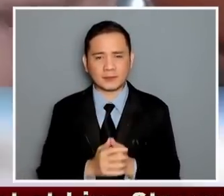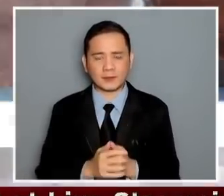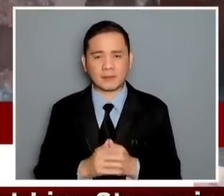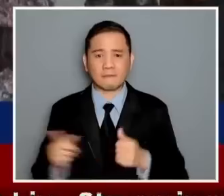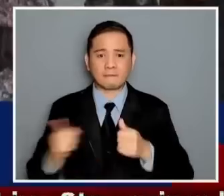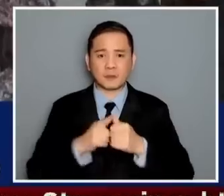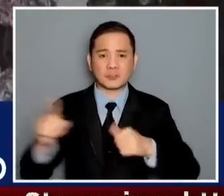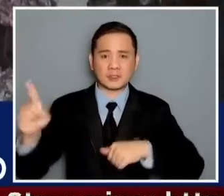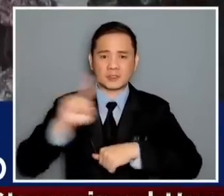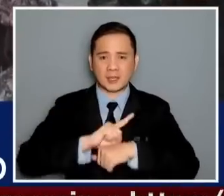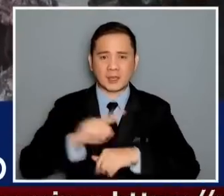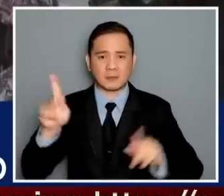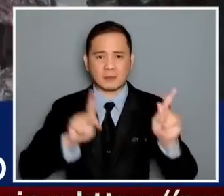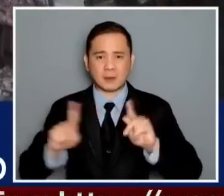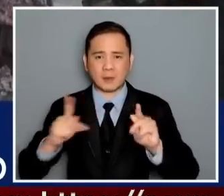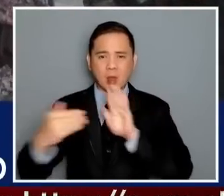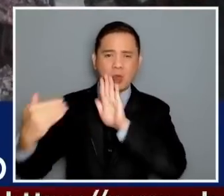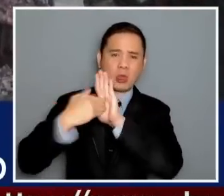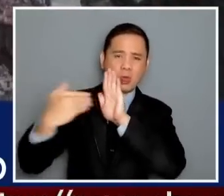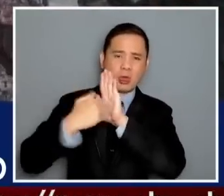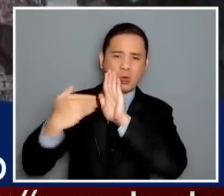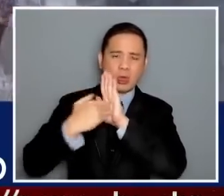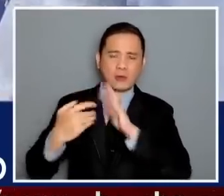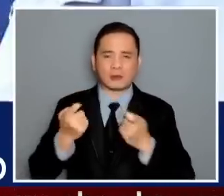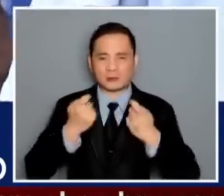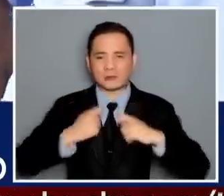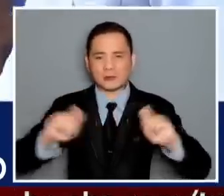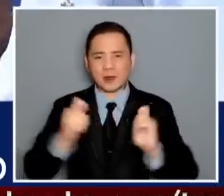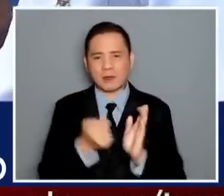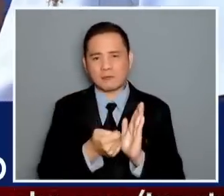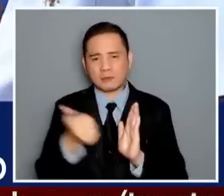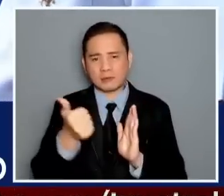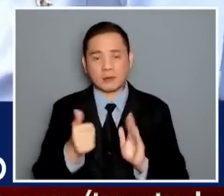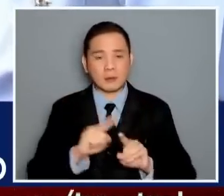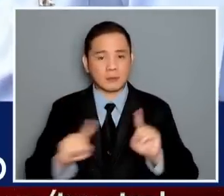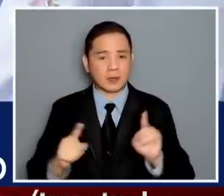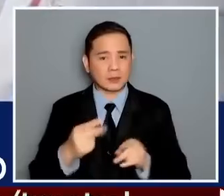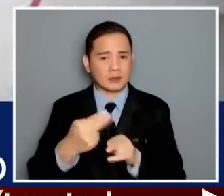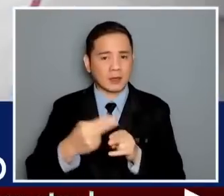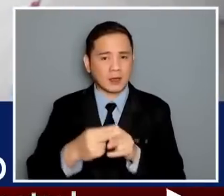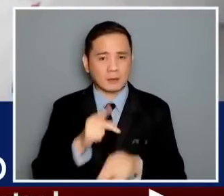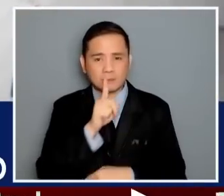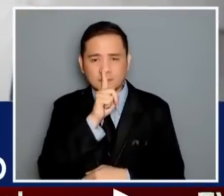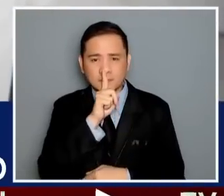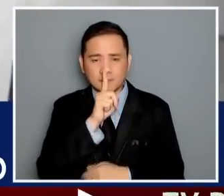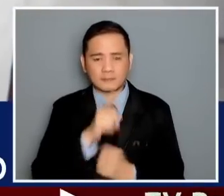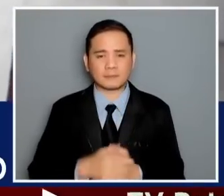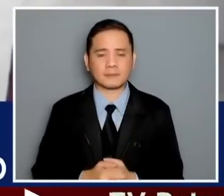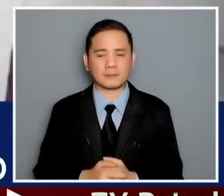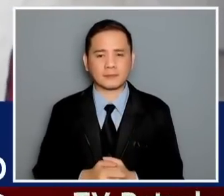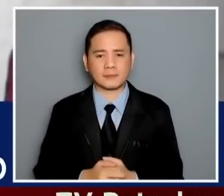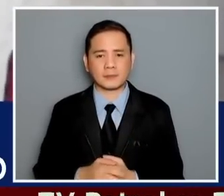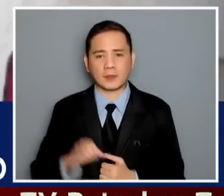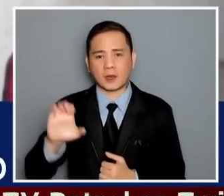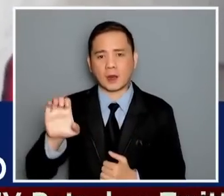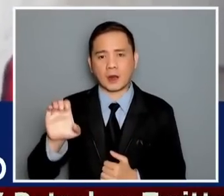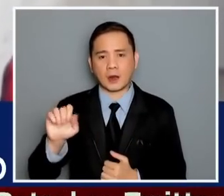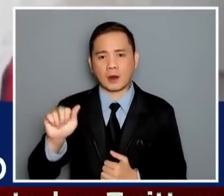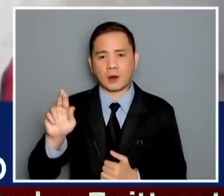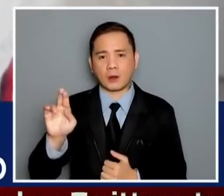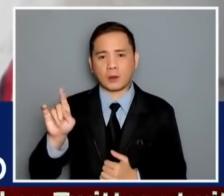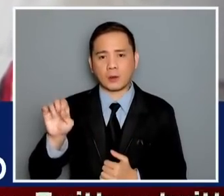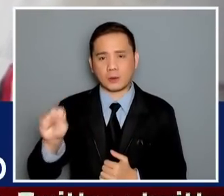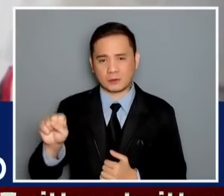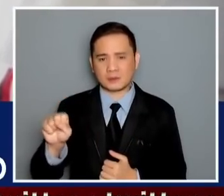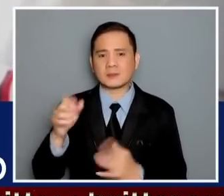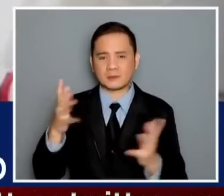ako. Hindi niya pinangalanan ang mga ito. Una nang nabanggit ni Carlos na nang mag-usap sila ni Pangulong Ferdinand Marcos Jr.